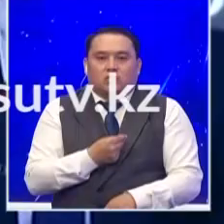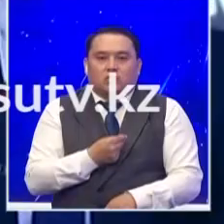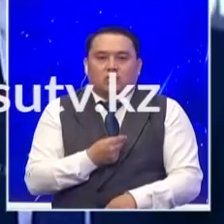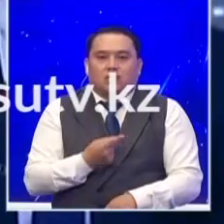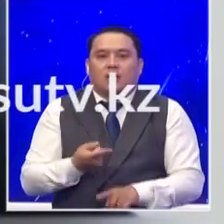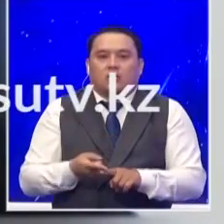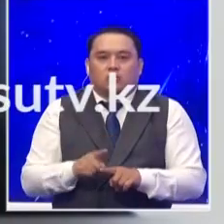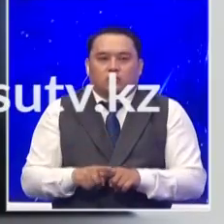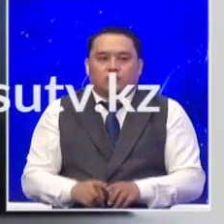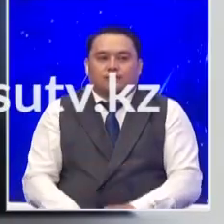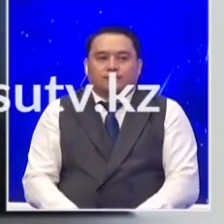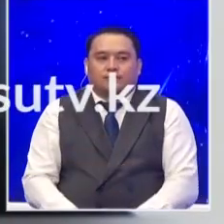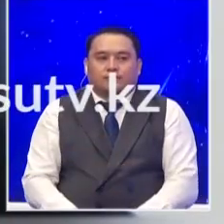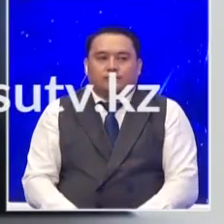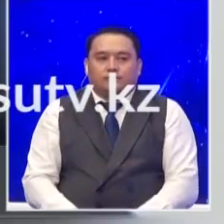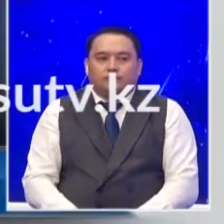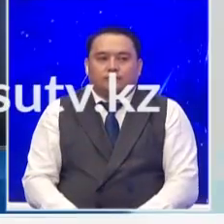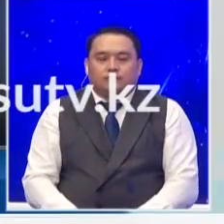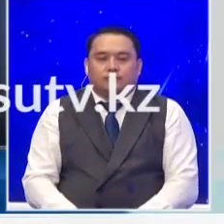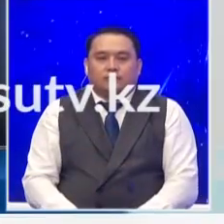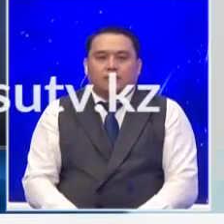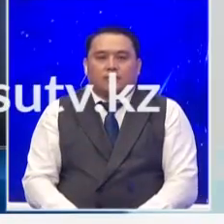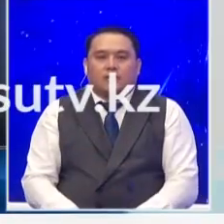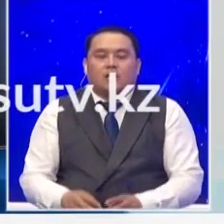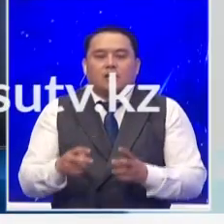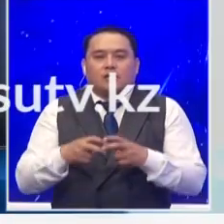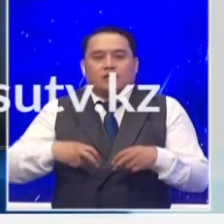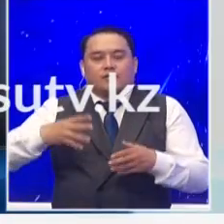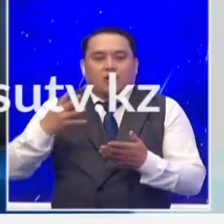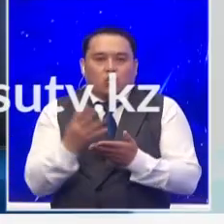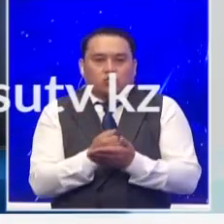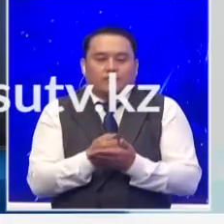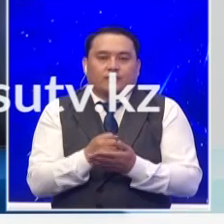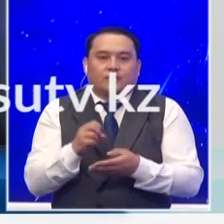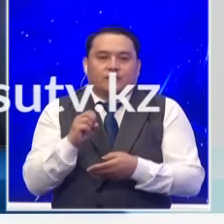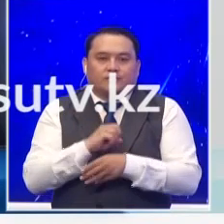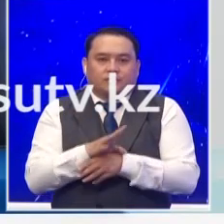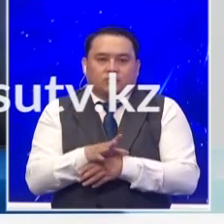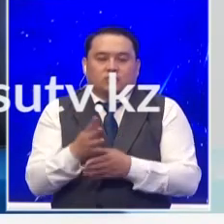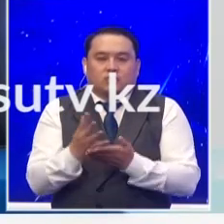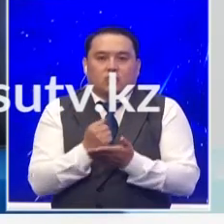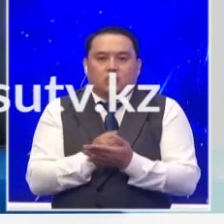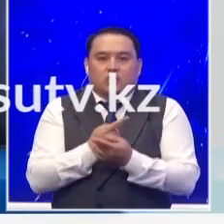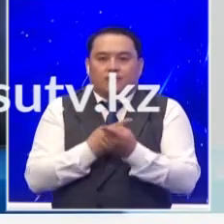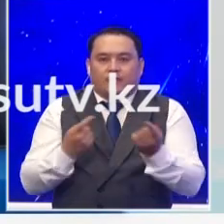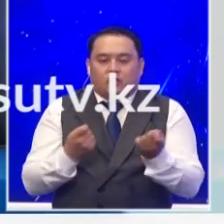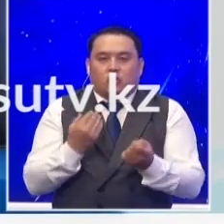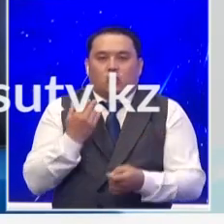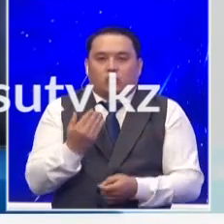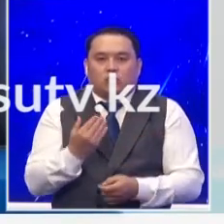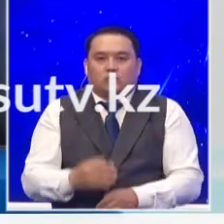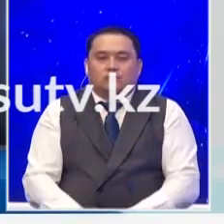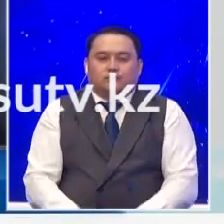вирус-нейтрализующие антитела. Данные антитела распознают коронавирус, обезвреживают и сохраняют информацию об данной инфекции